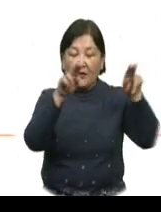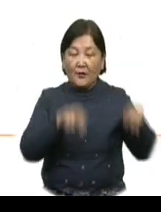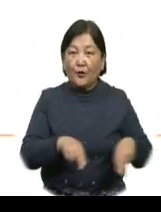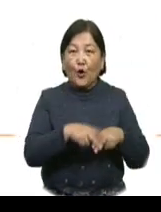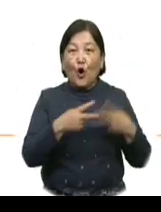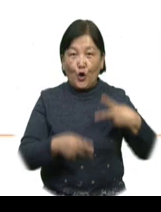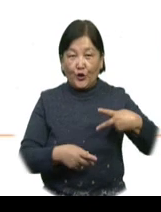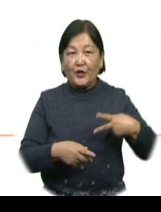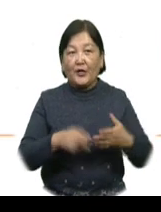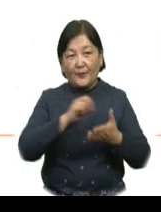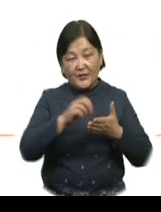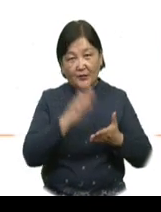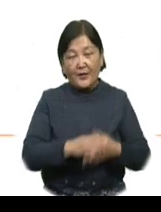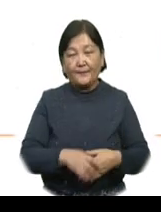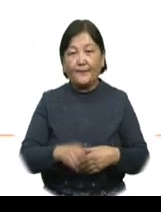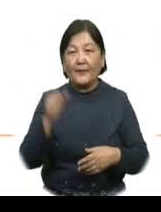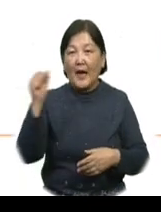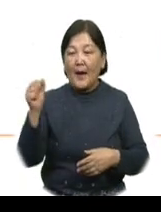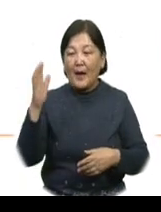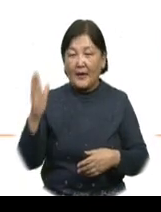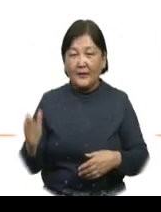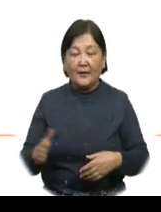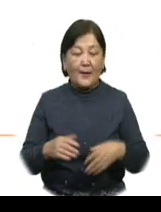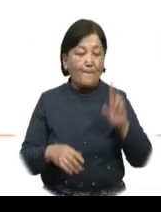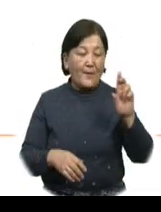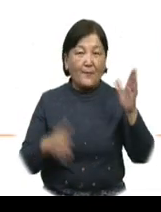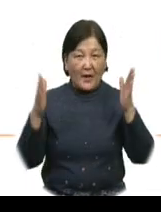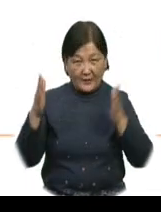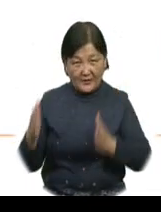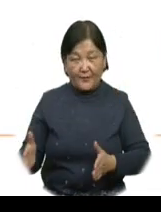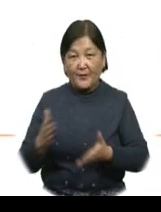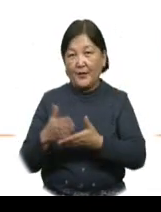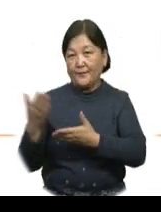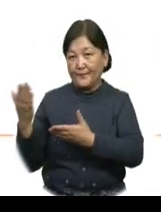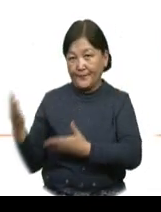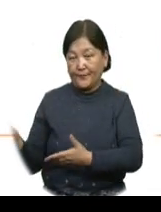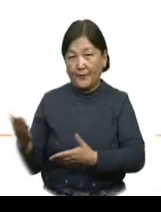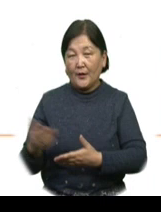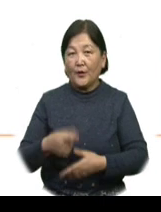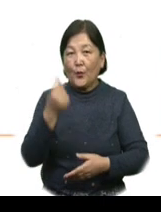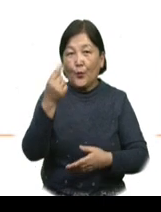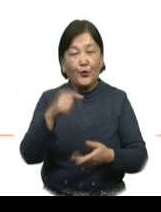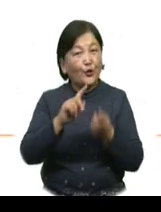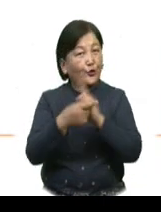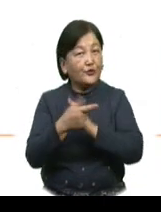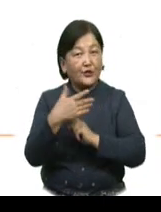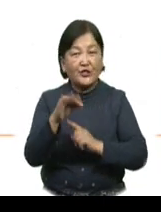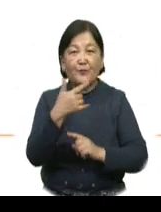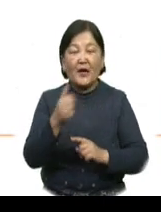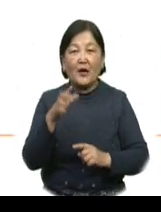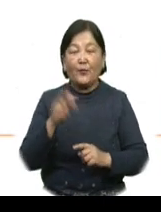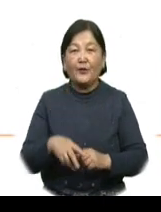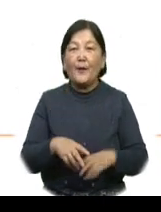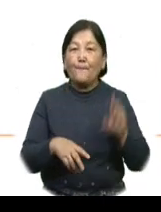А багн дээр одоогийн төсвийн зарцуулалтын үнийн дүн байгаа бол хэрвээ энэ үнийн дүн өөрчлөгдөж байгаа бол та нар багн Б